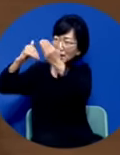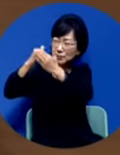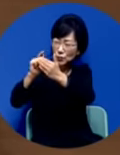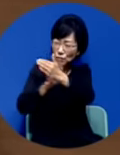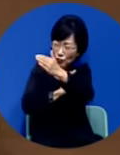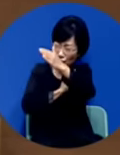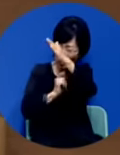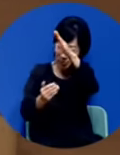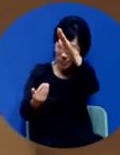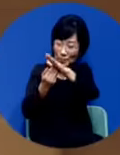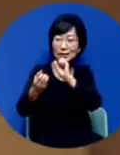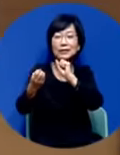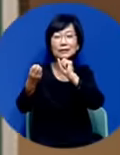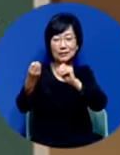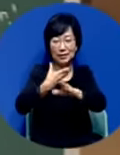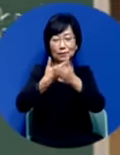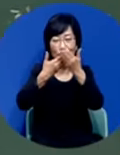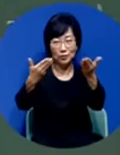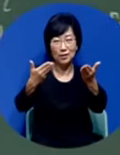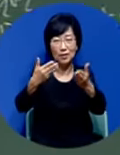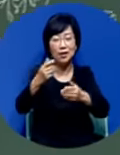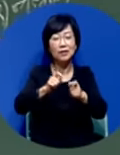겁니다.